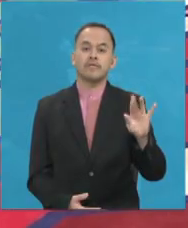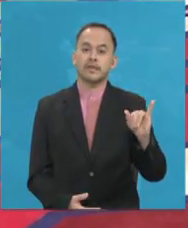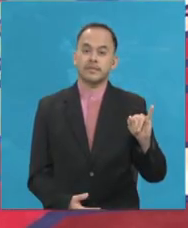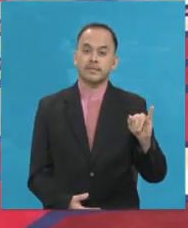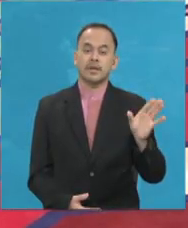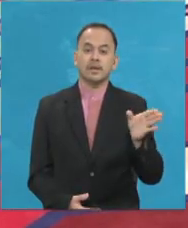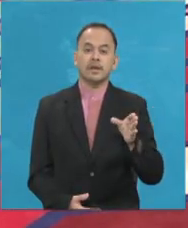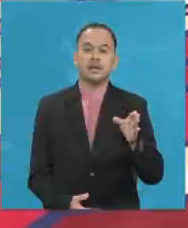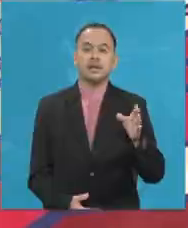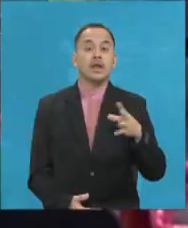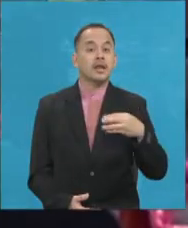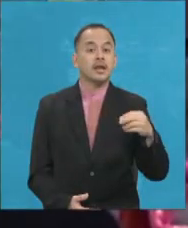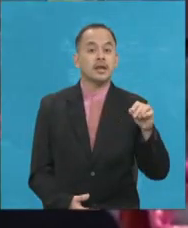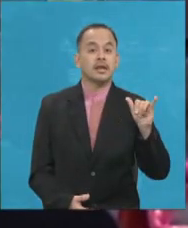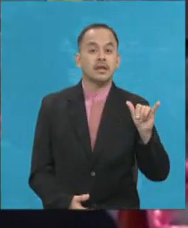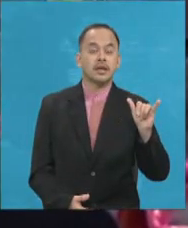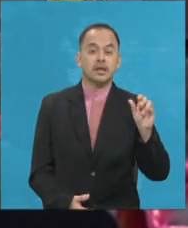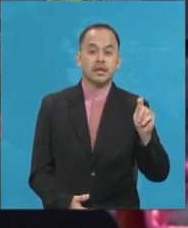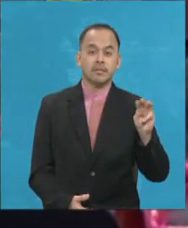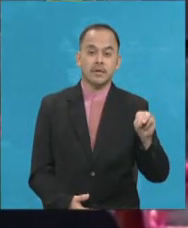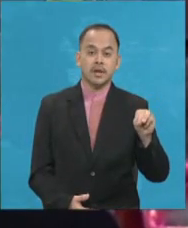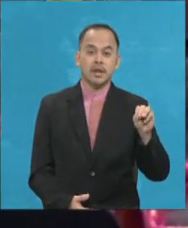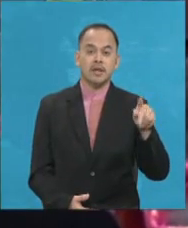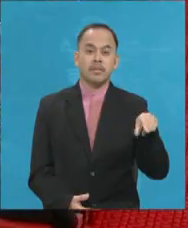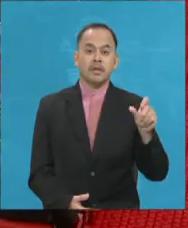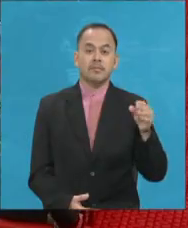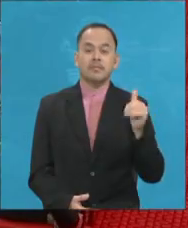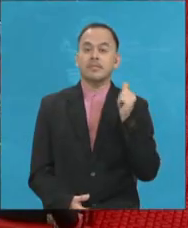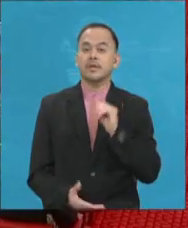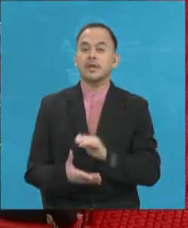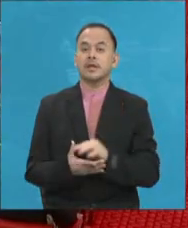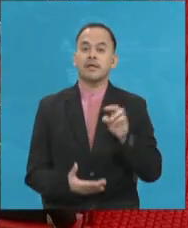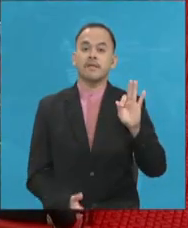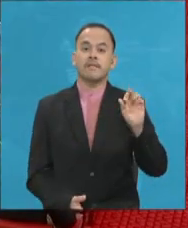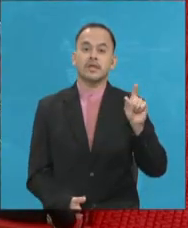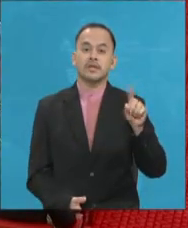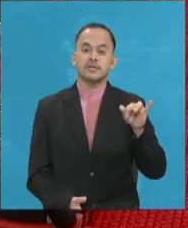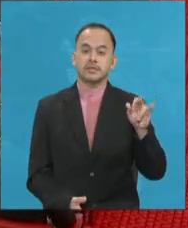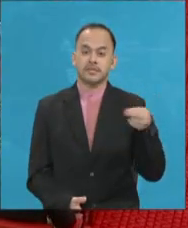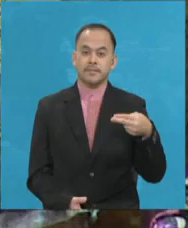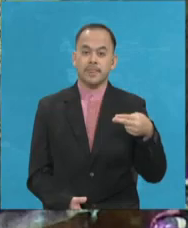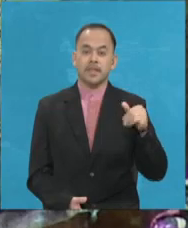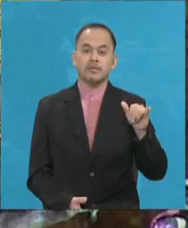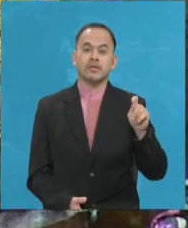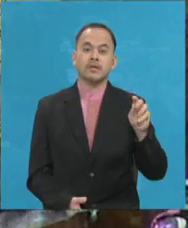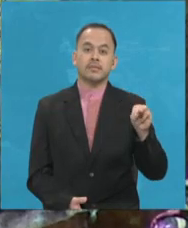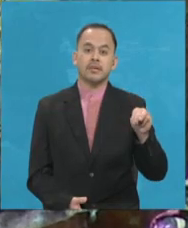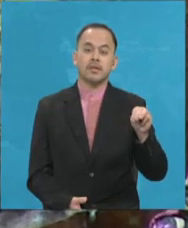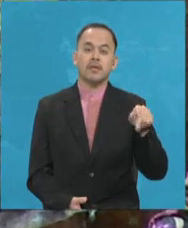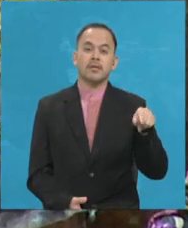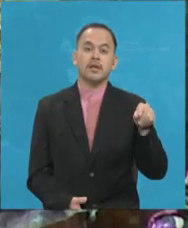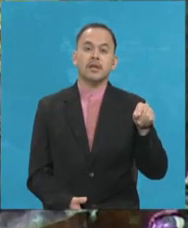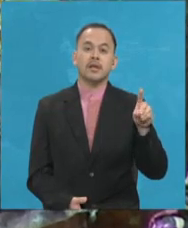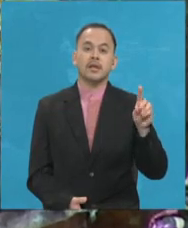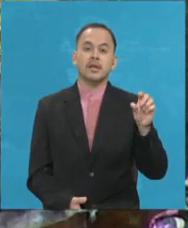dan yang amat Mulia pengiran Benny Hajah Faiza dan dulu yang teramat Mulia Paduka Sri pengiraan